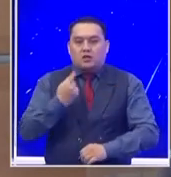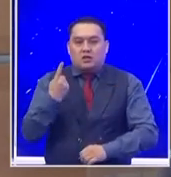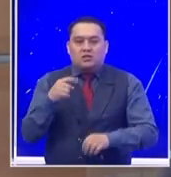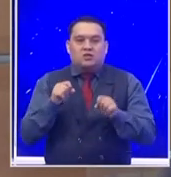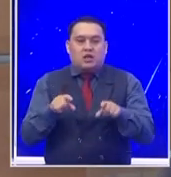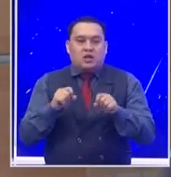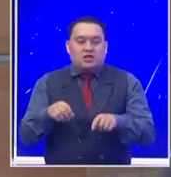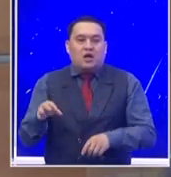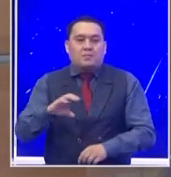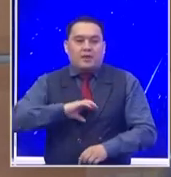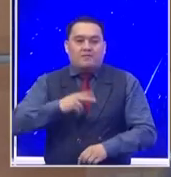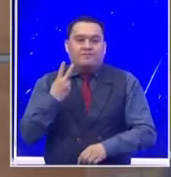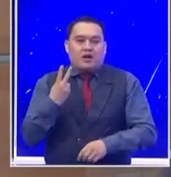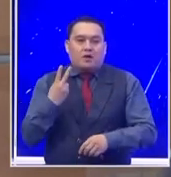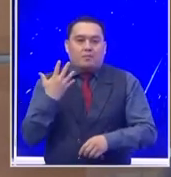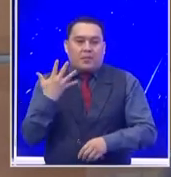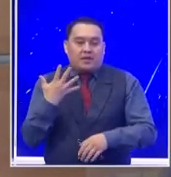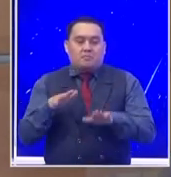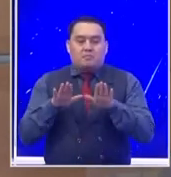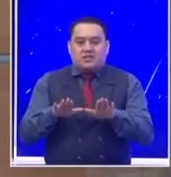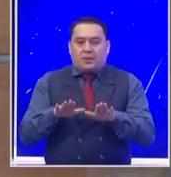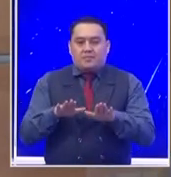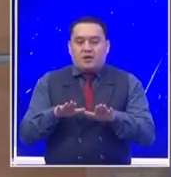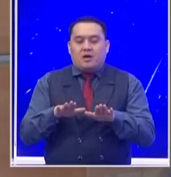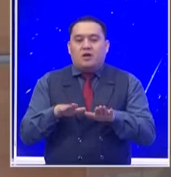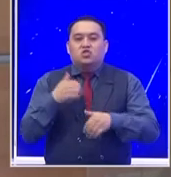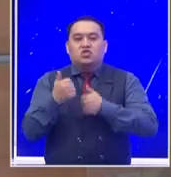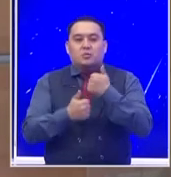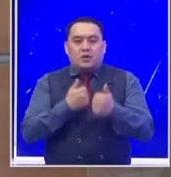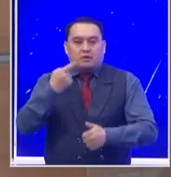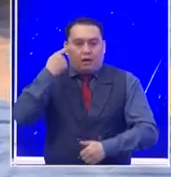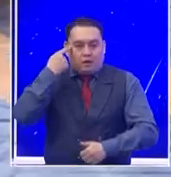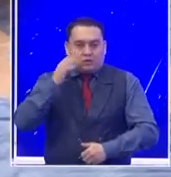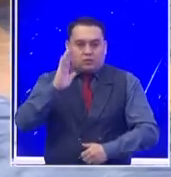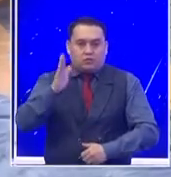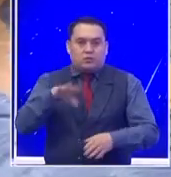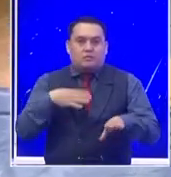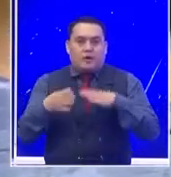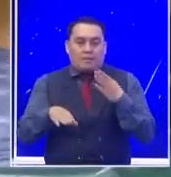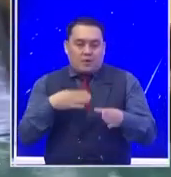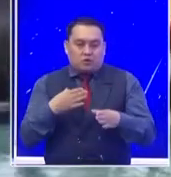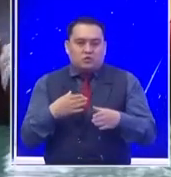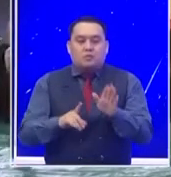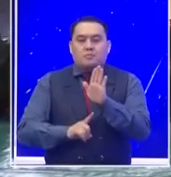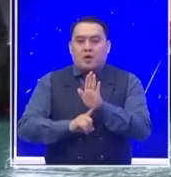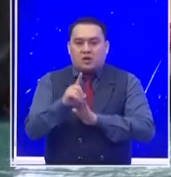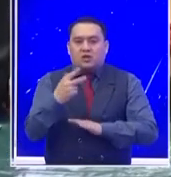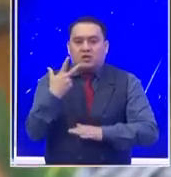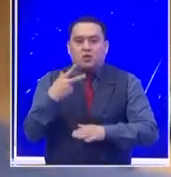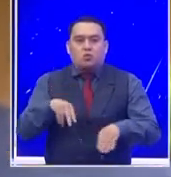медаль 2 спортсмен занял пятое место теперь будем готовиться на чемпионат азии перед стартами спортсмена ждут три